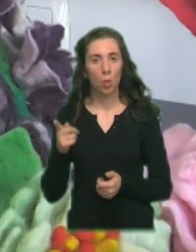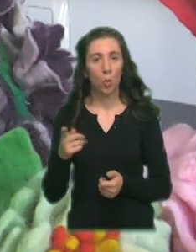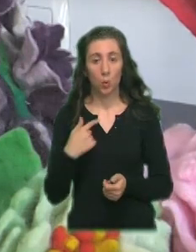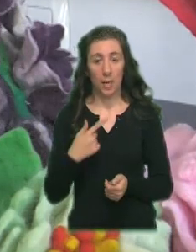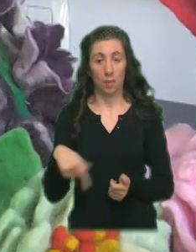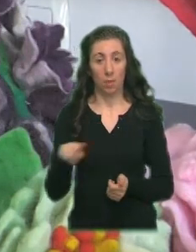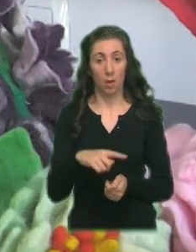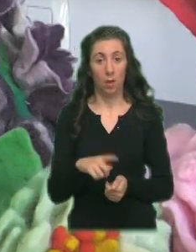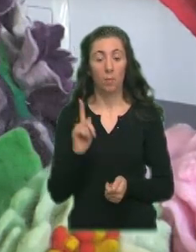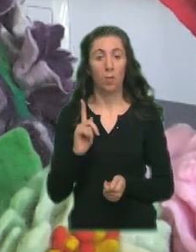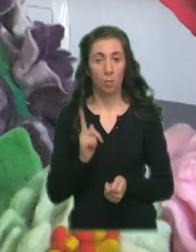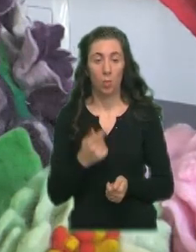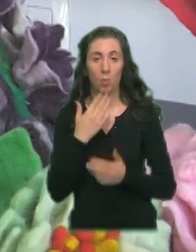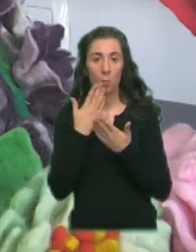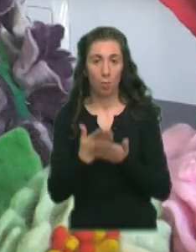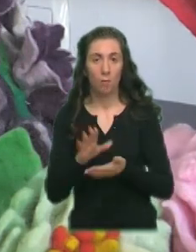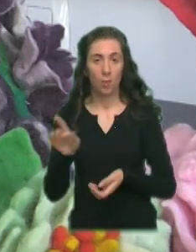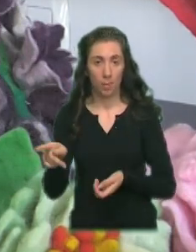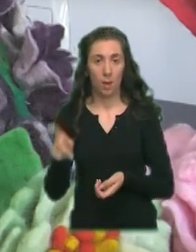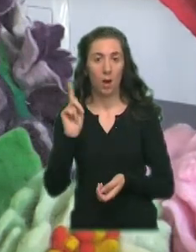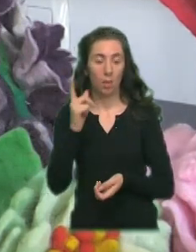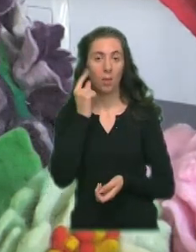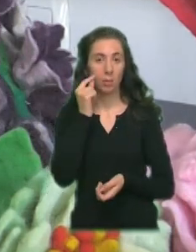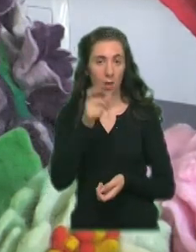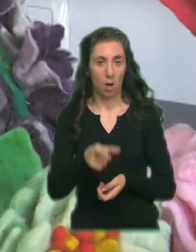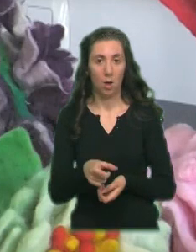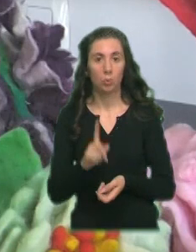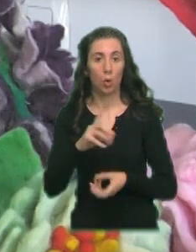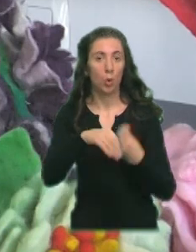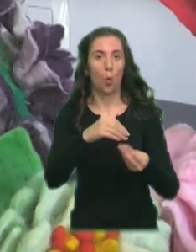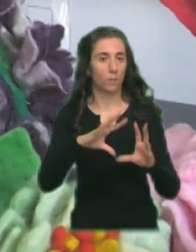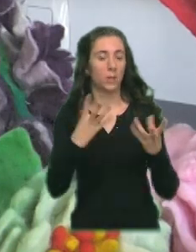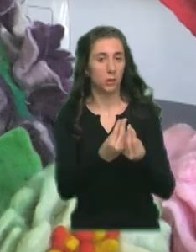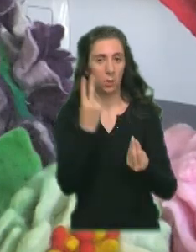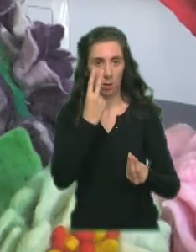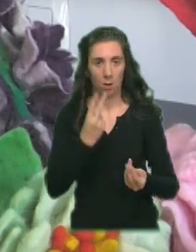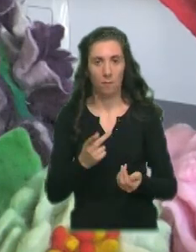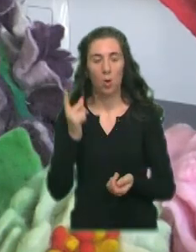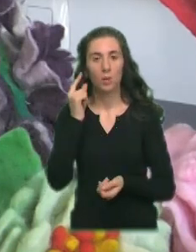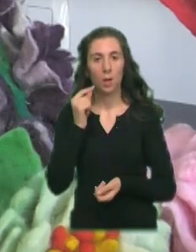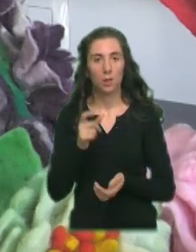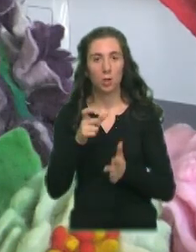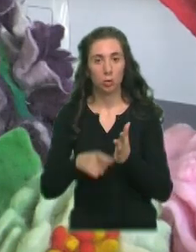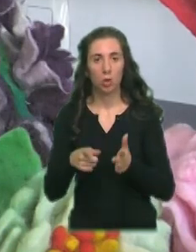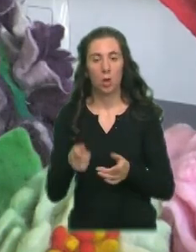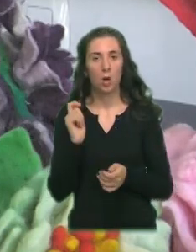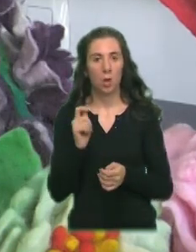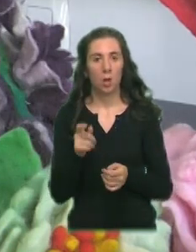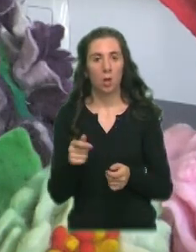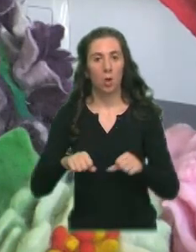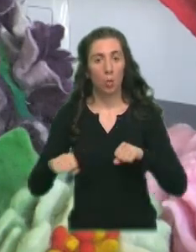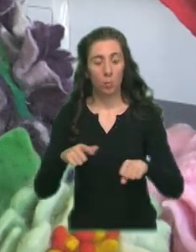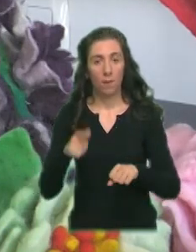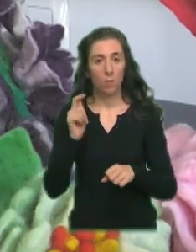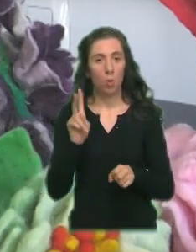Centra Ozana i uvijek je pri ruci za svaku pomoć. Oni nam naravno uvijek ukoriče sve što